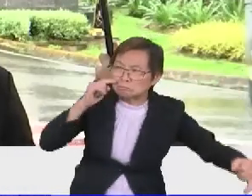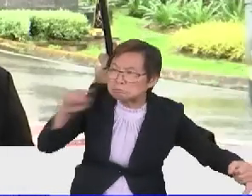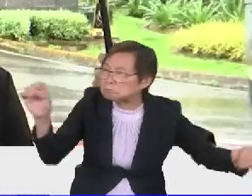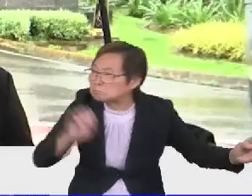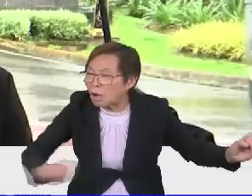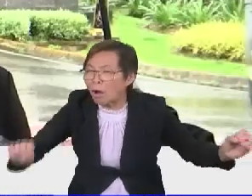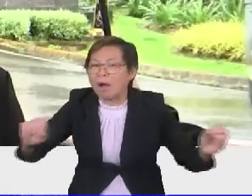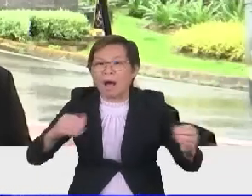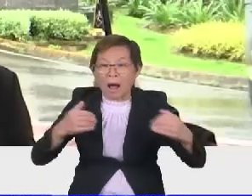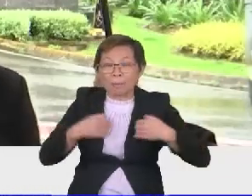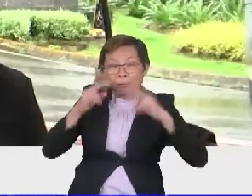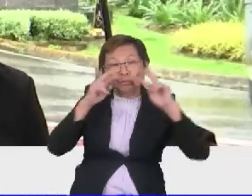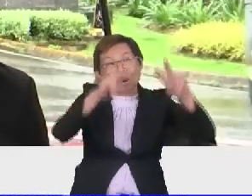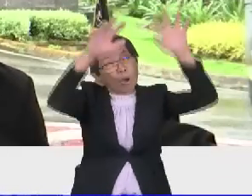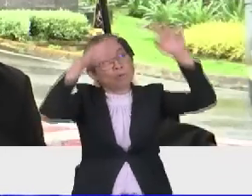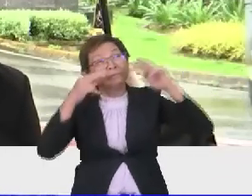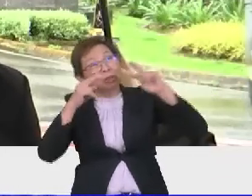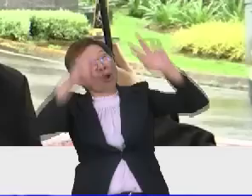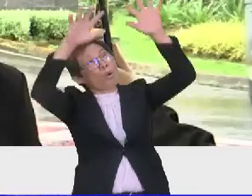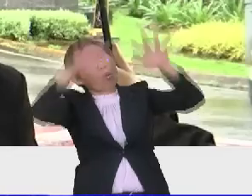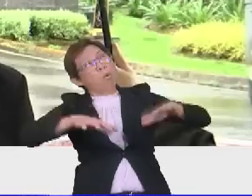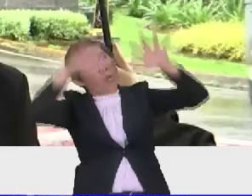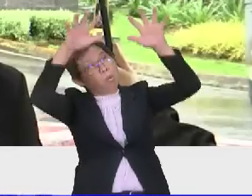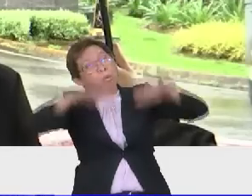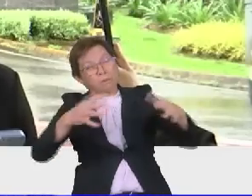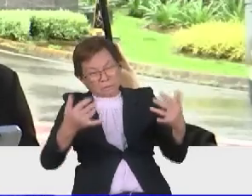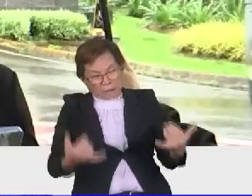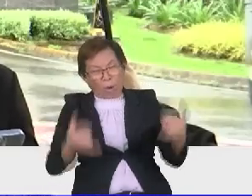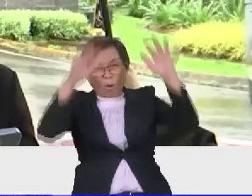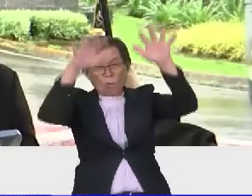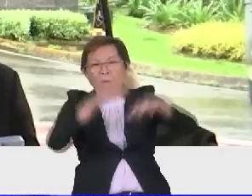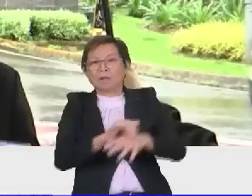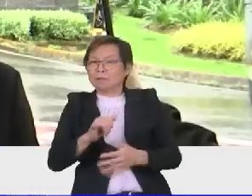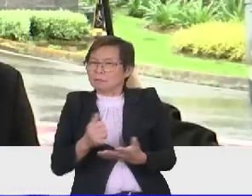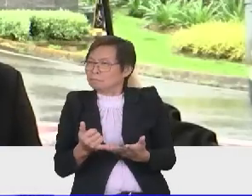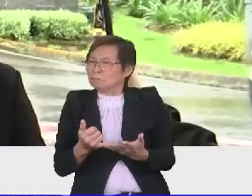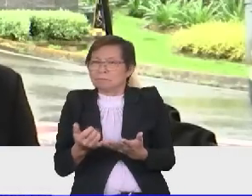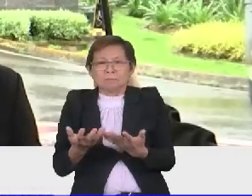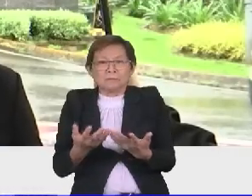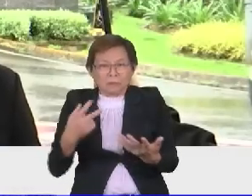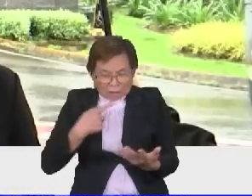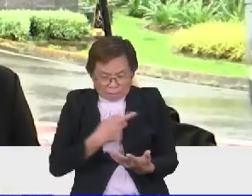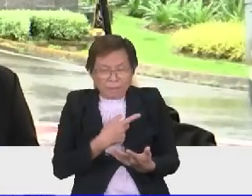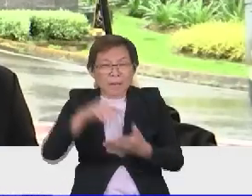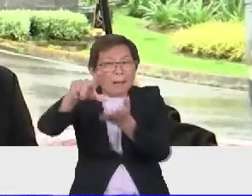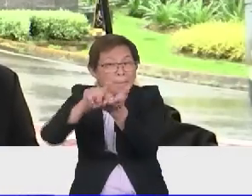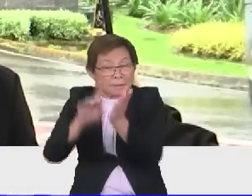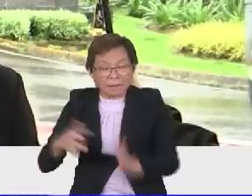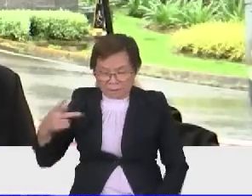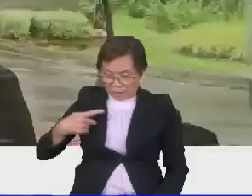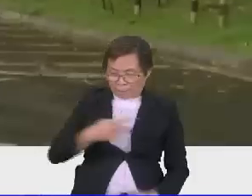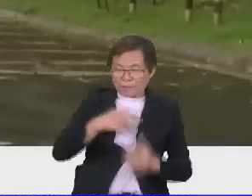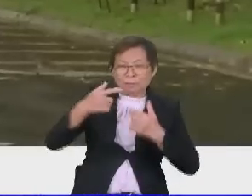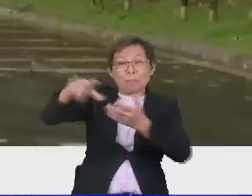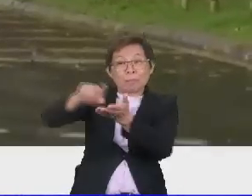Cina Balu seperti yang Anda lihat hujan setelah punah turun sekarang ini dan itu tidak menghalang Kami para pengamal media untuk